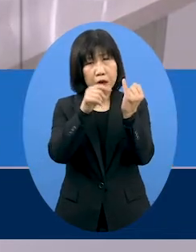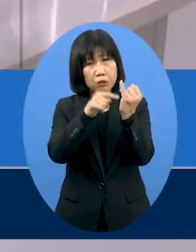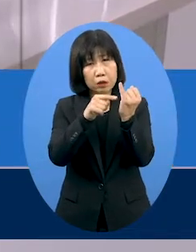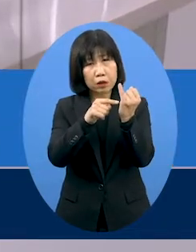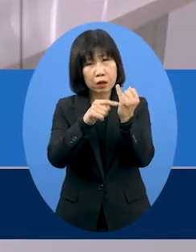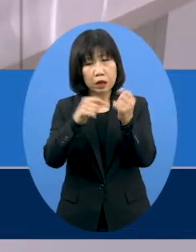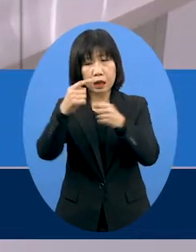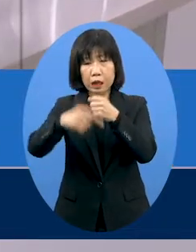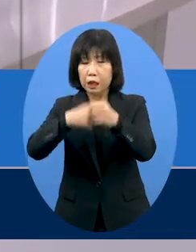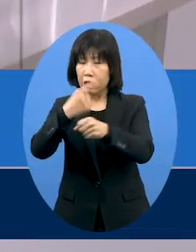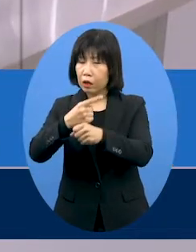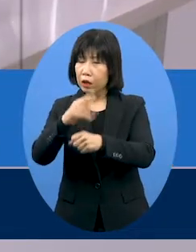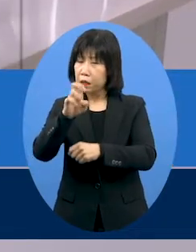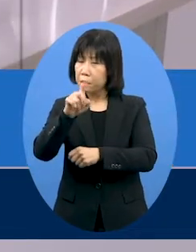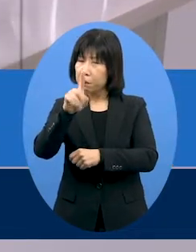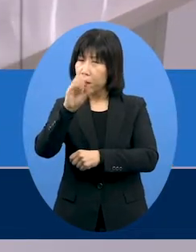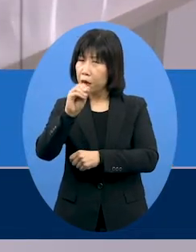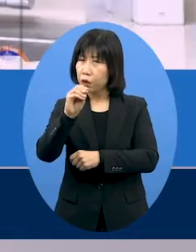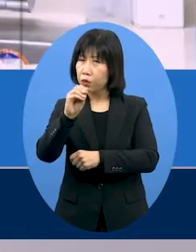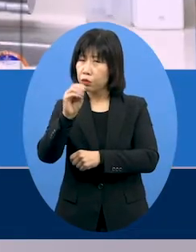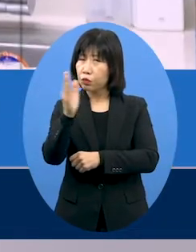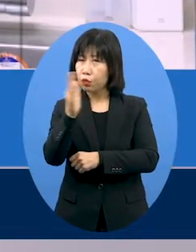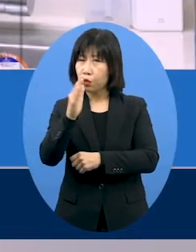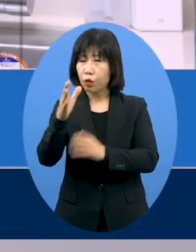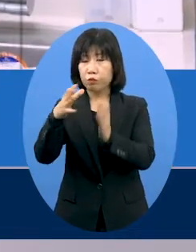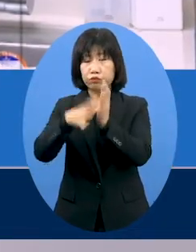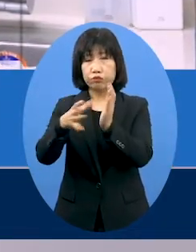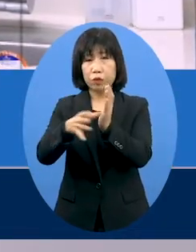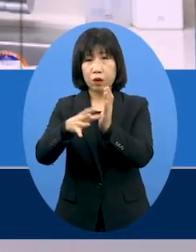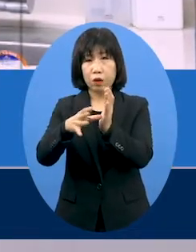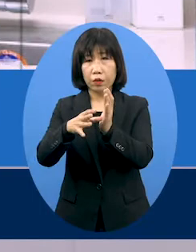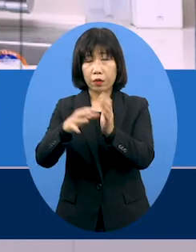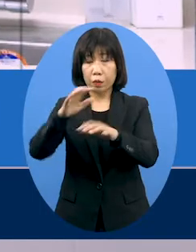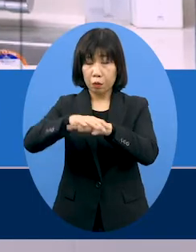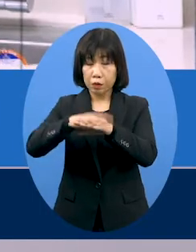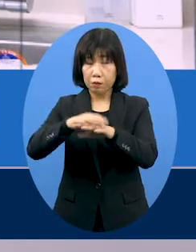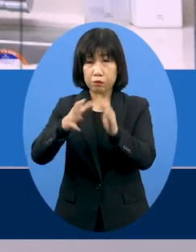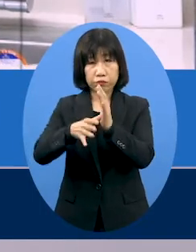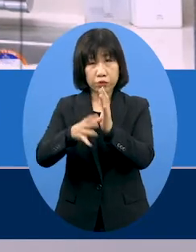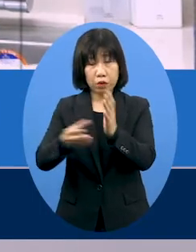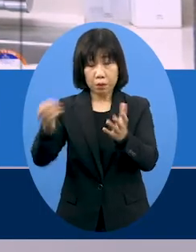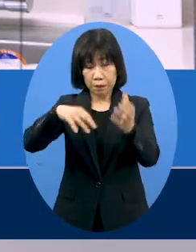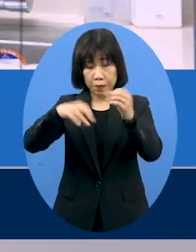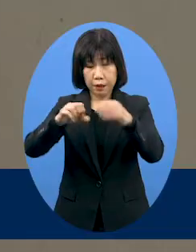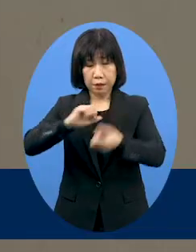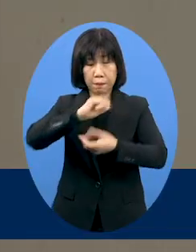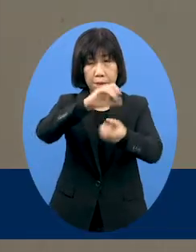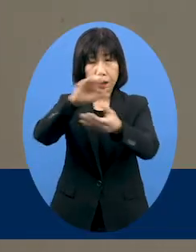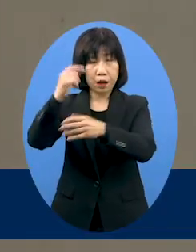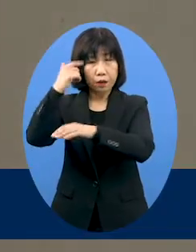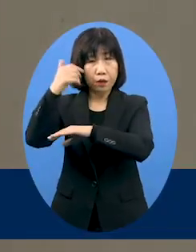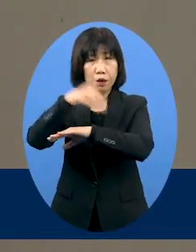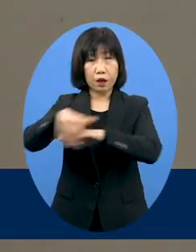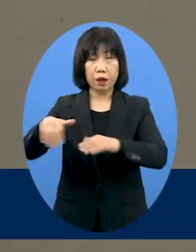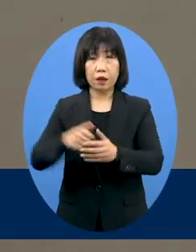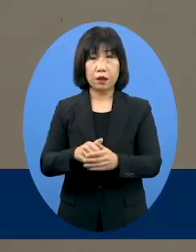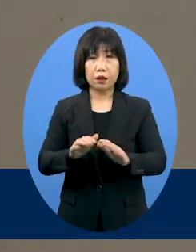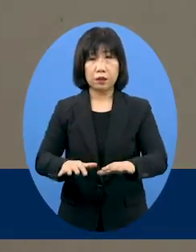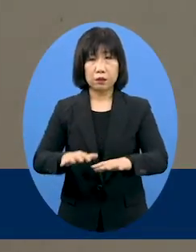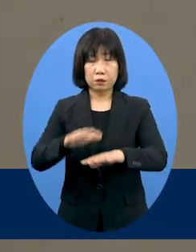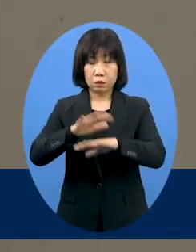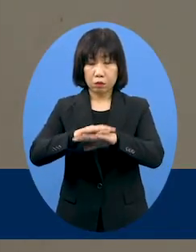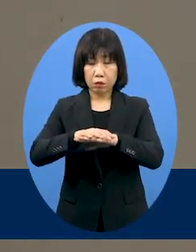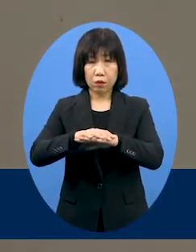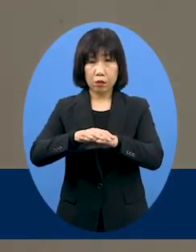임산부들에게 연간 410,000 원 상당의 친환경 농산물 꾸러미 를 지원합니다 임산부 친환경